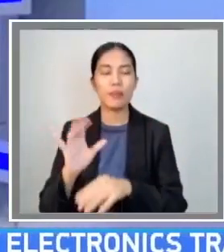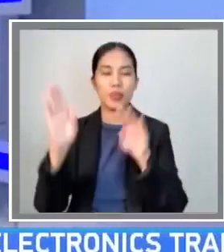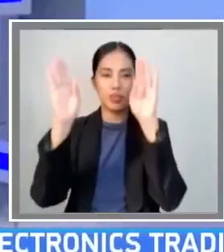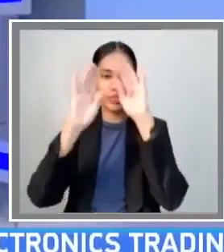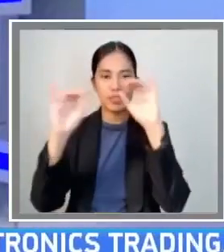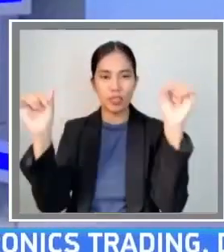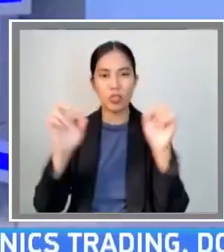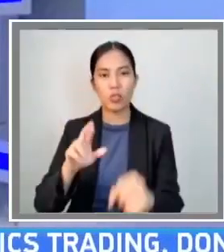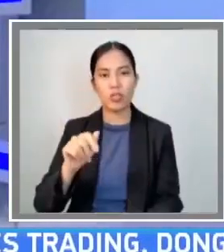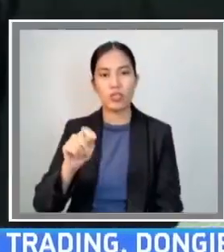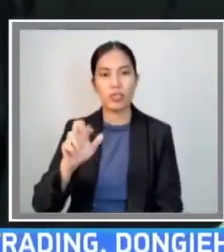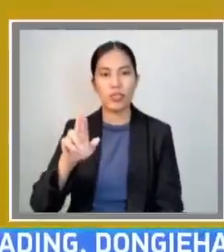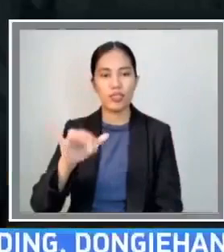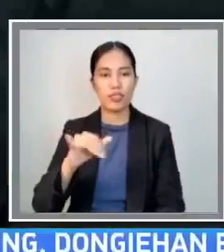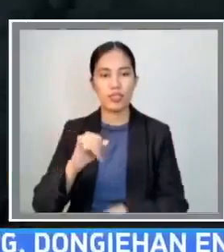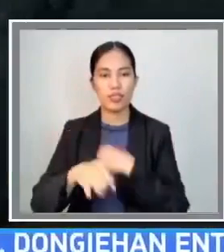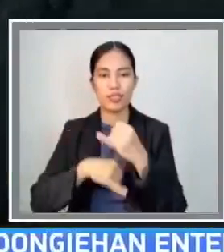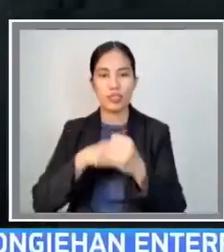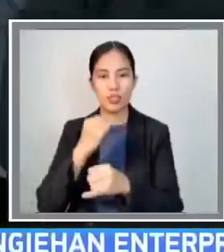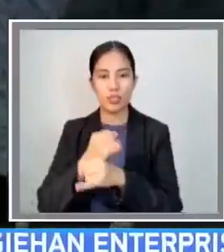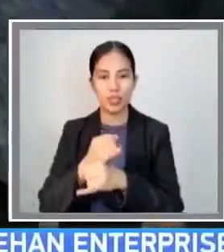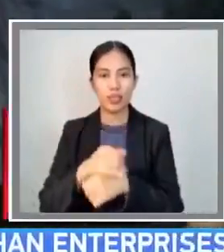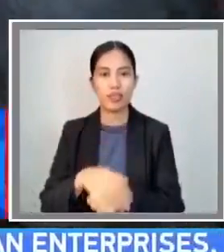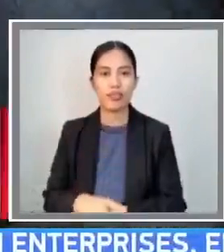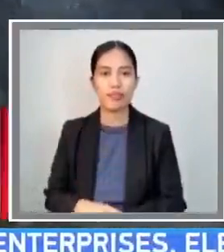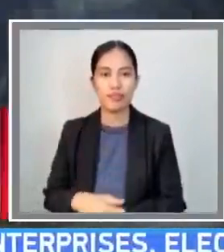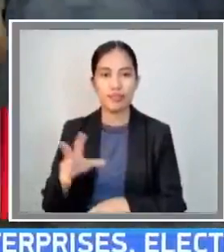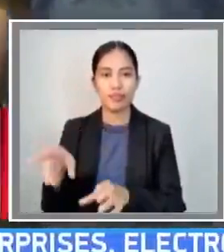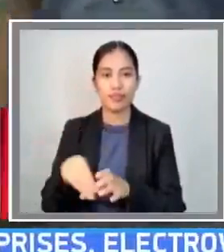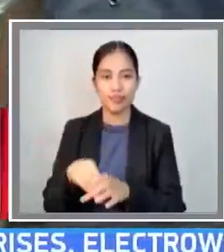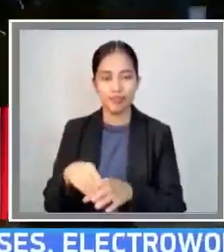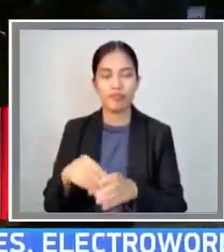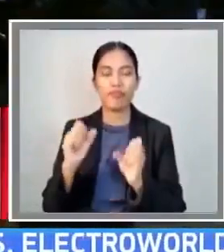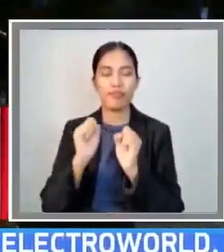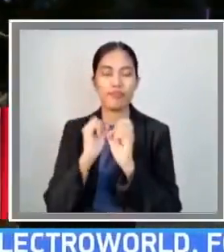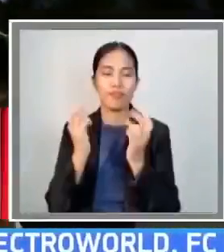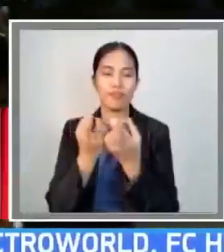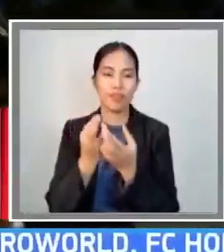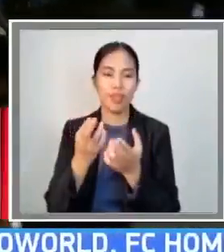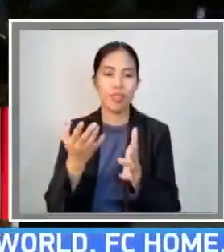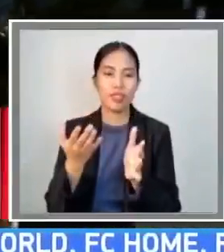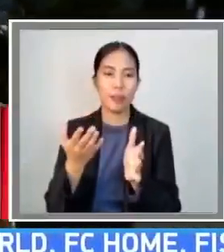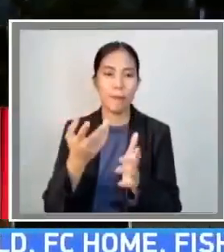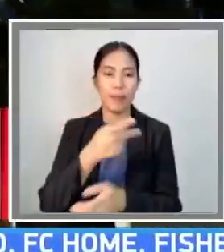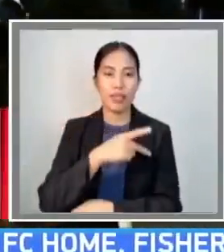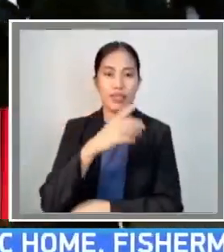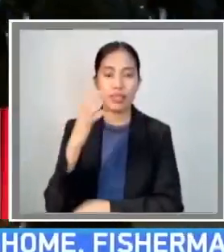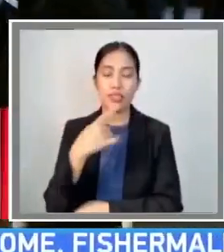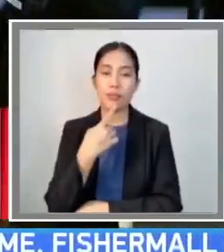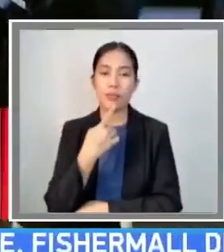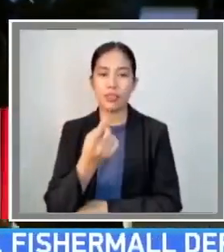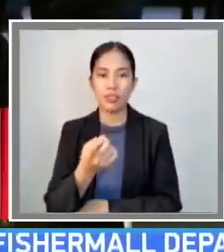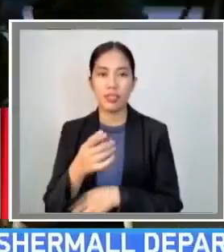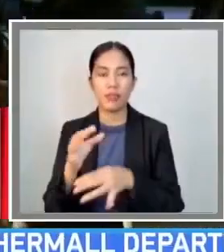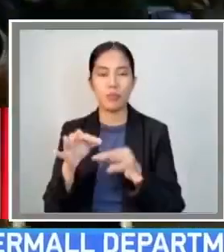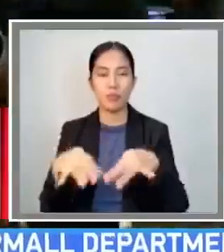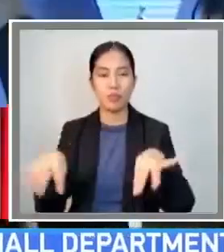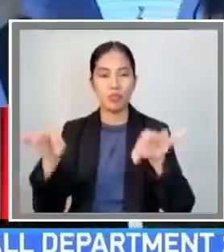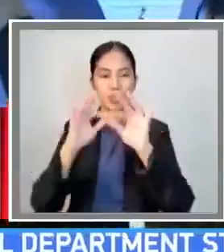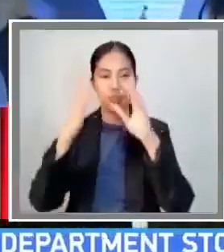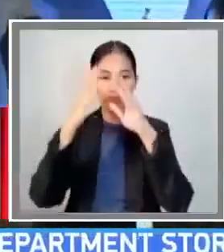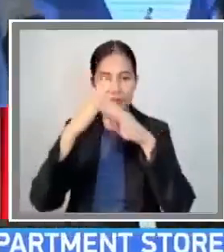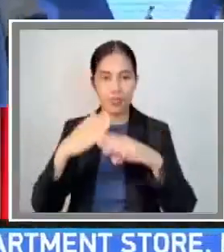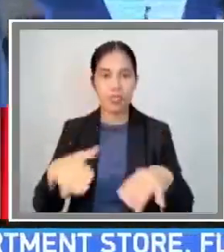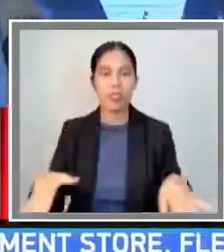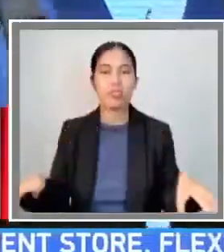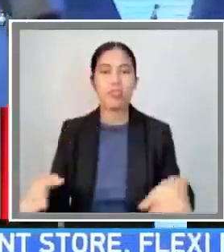Stephanie Urczyk. Sa dinaluhan po niyang seminar sa Pasay, sinabi niyang mahalaga ang kapayapaan para maisulong ang humanitarian